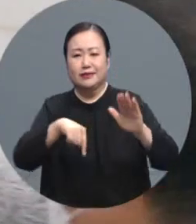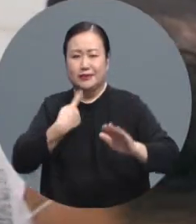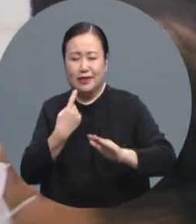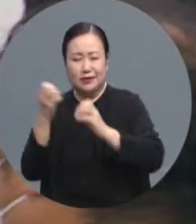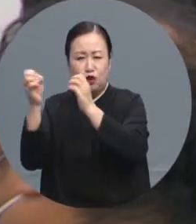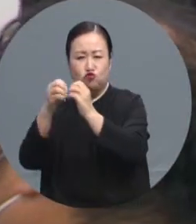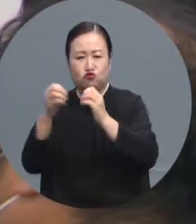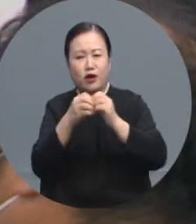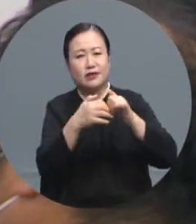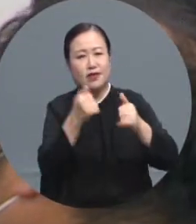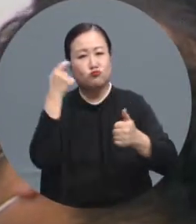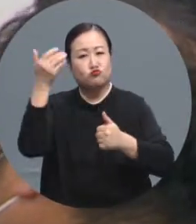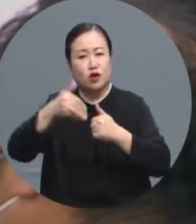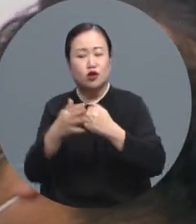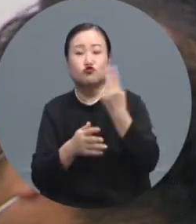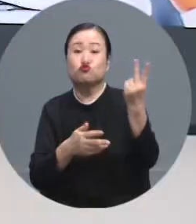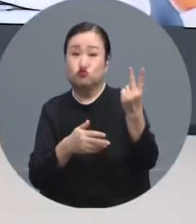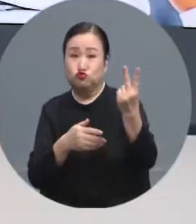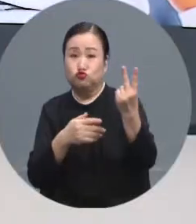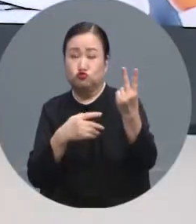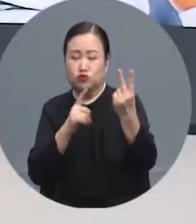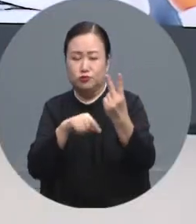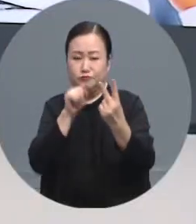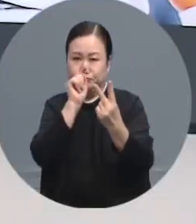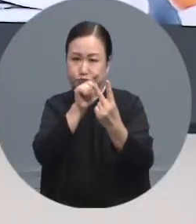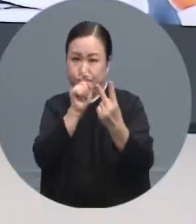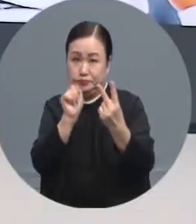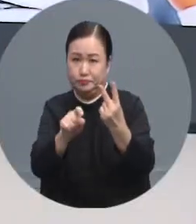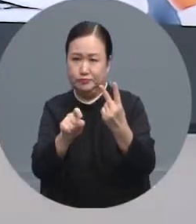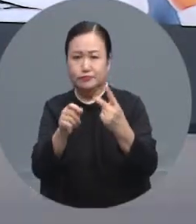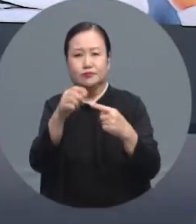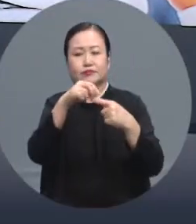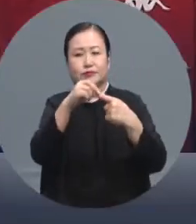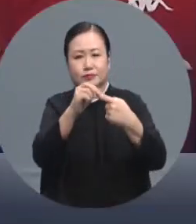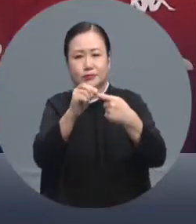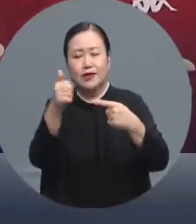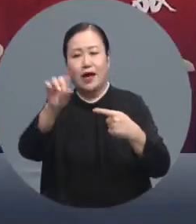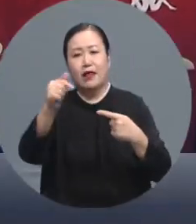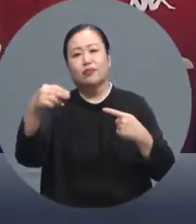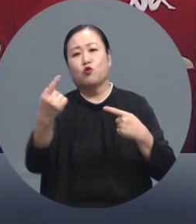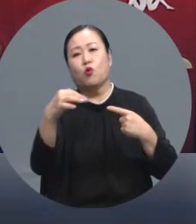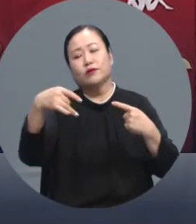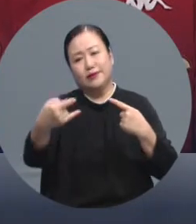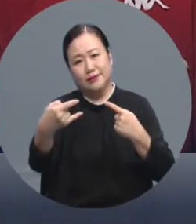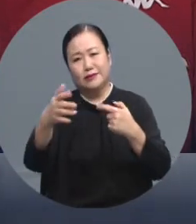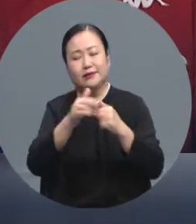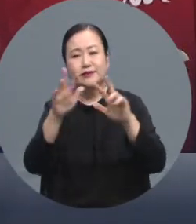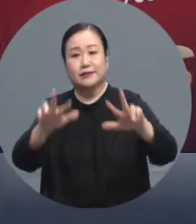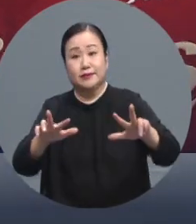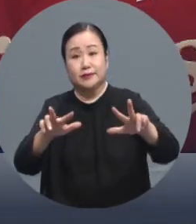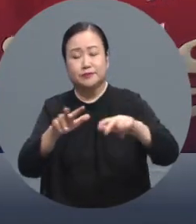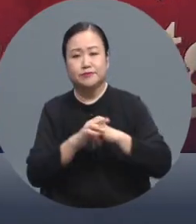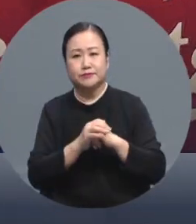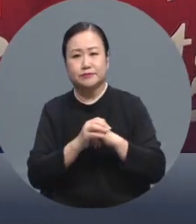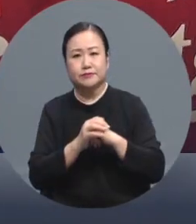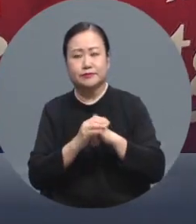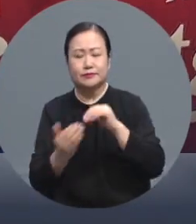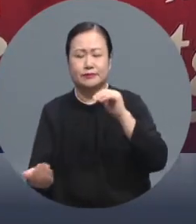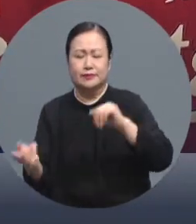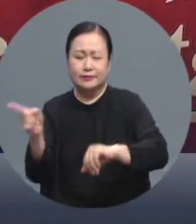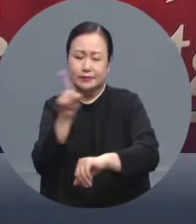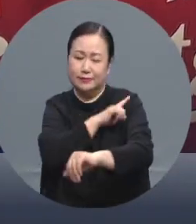자신의 후계자를 묻는 질문에 두 선수를 지목했습니다. 한동희 선수가 지금 현재에서는